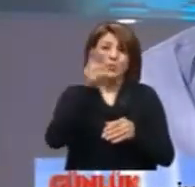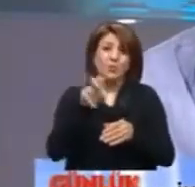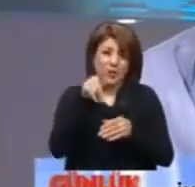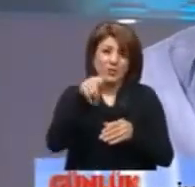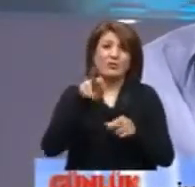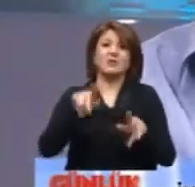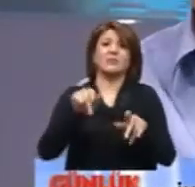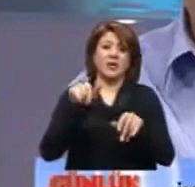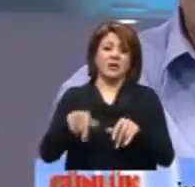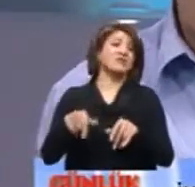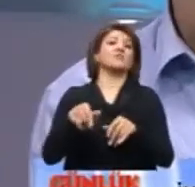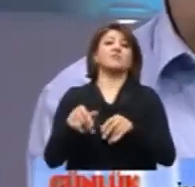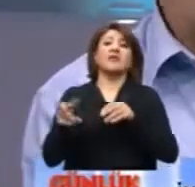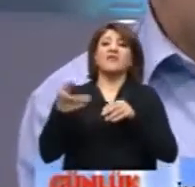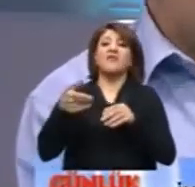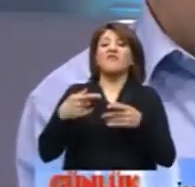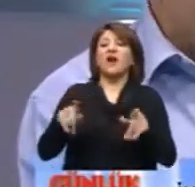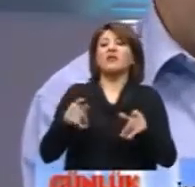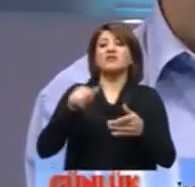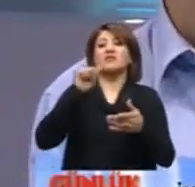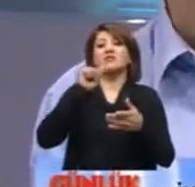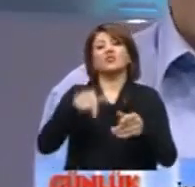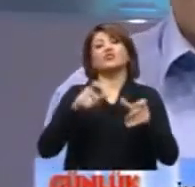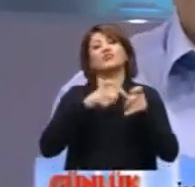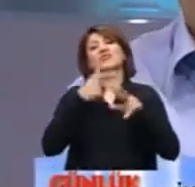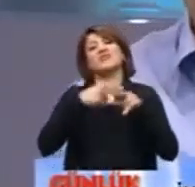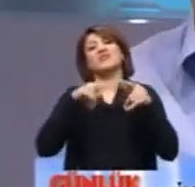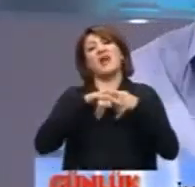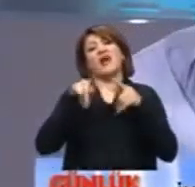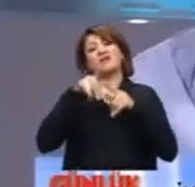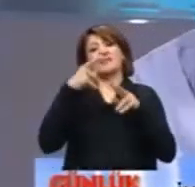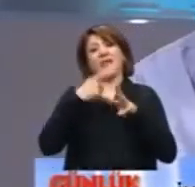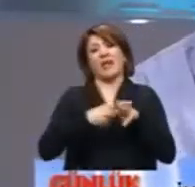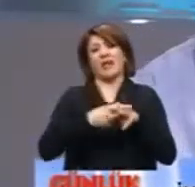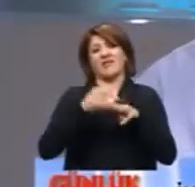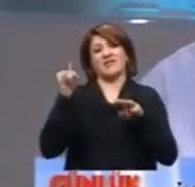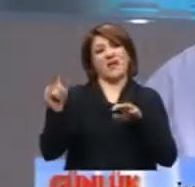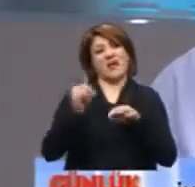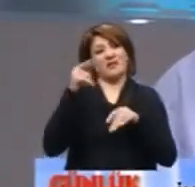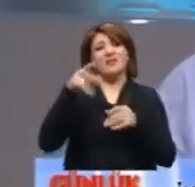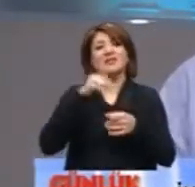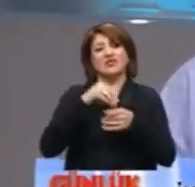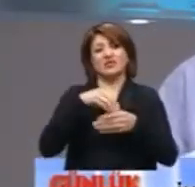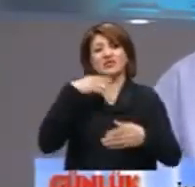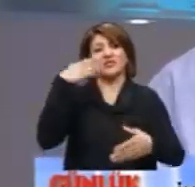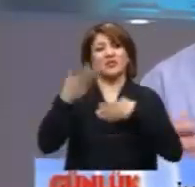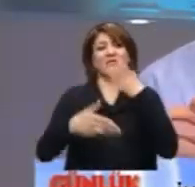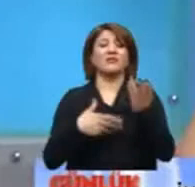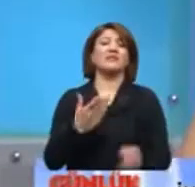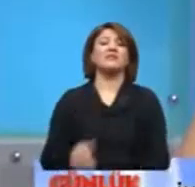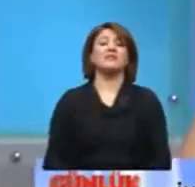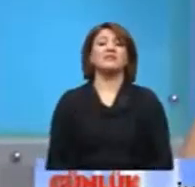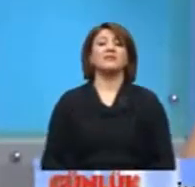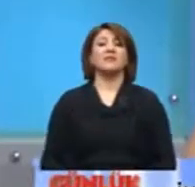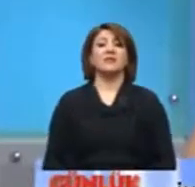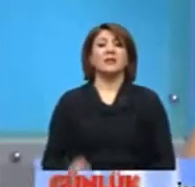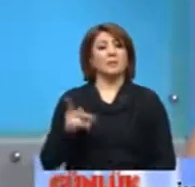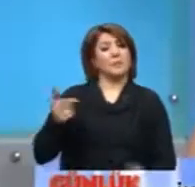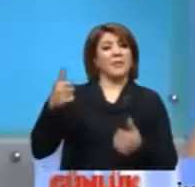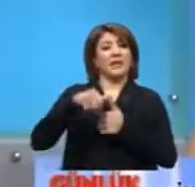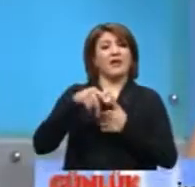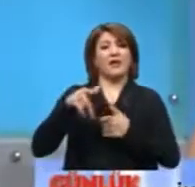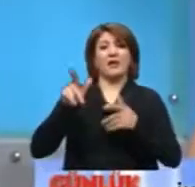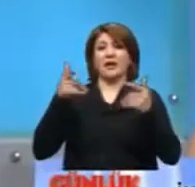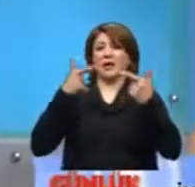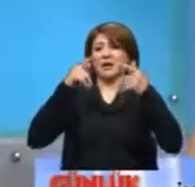nelerin sahtesini yapmış, ona da var. Nelerin bugün sahtesini? Sahtecilik üzerineyiz ağırlıklı olarak. Tamam. Alıyoruz o zaman görüntüleri. Burada